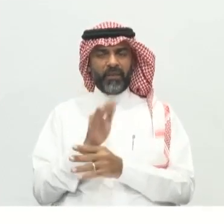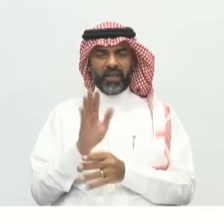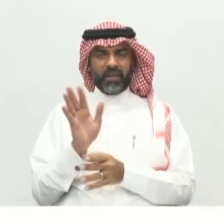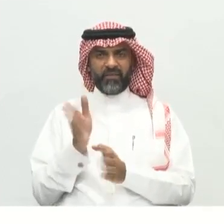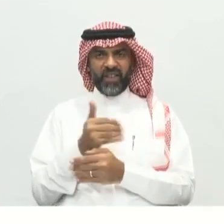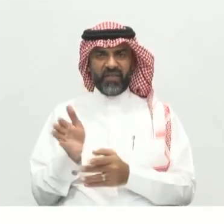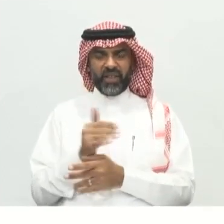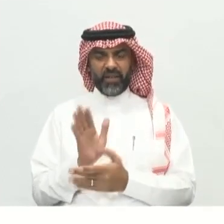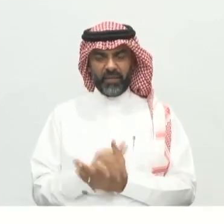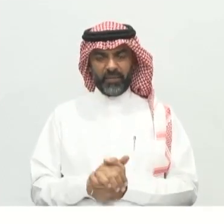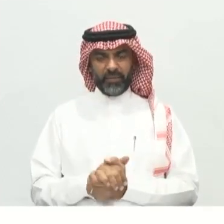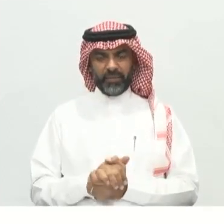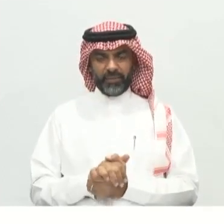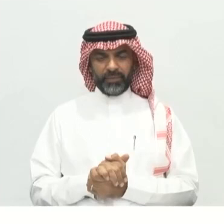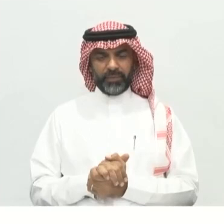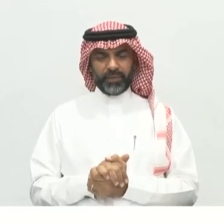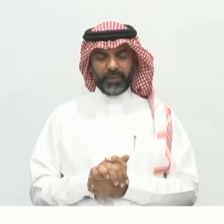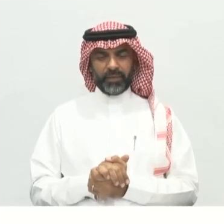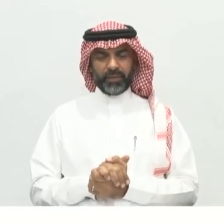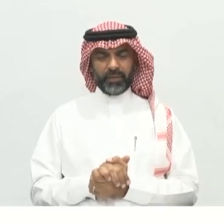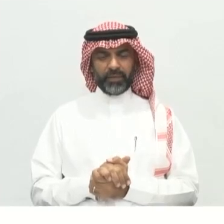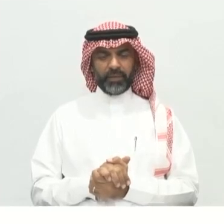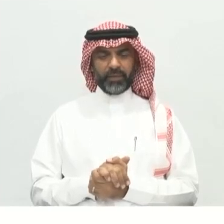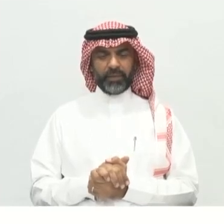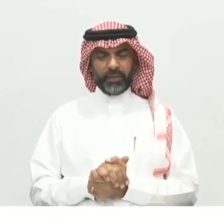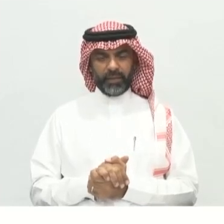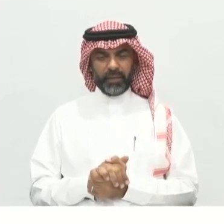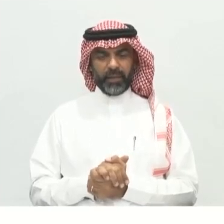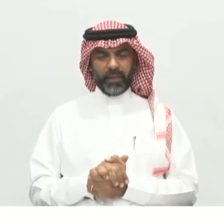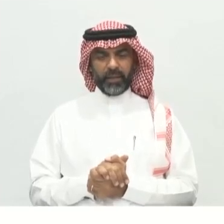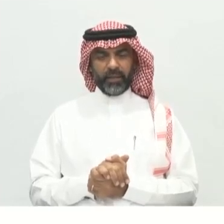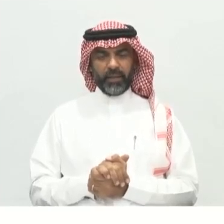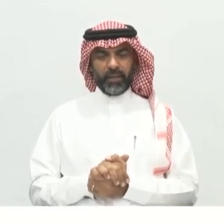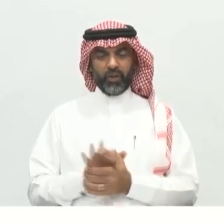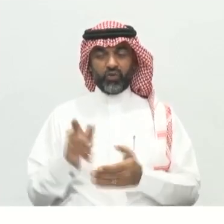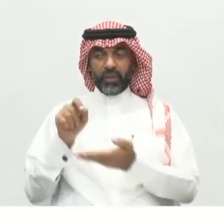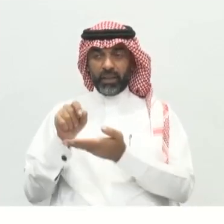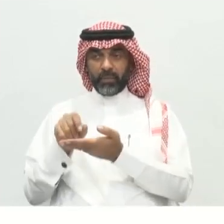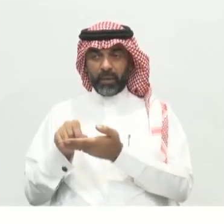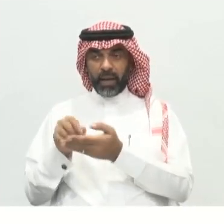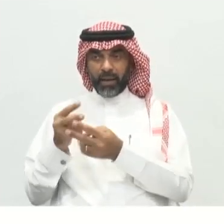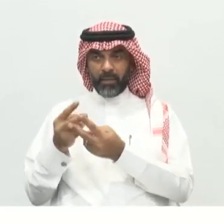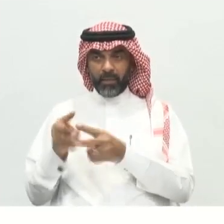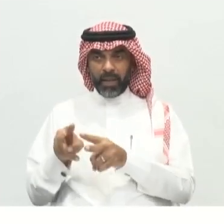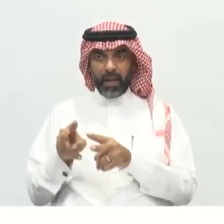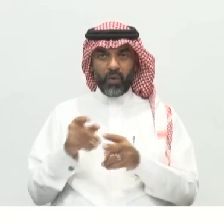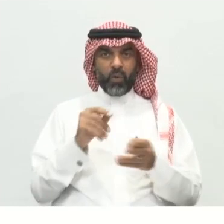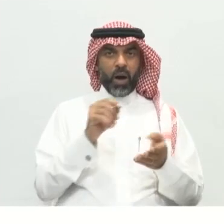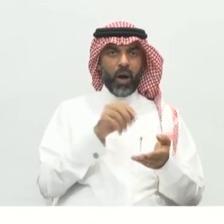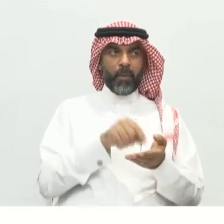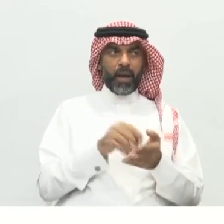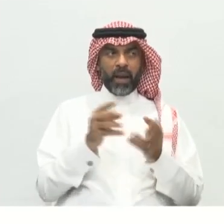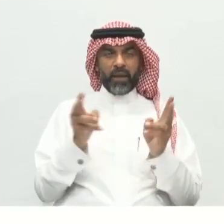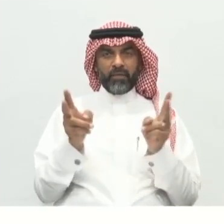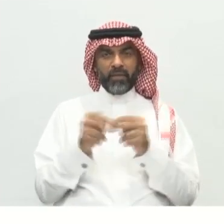متغيرات القرار الثنائيه بين نقطه الاتصال نقطه انطلاق ونقطه التوقف لدى كل